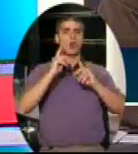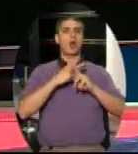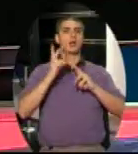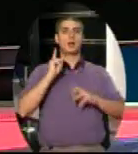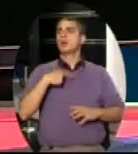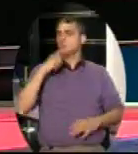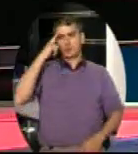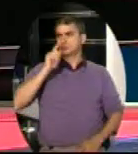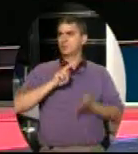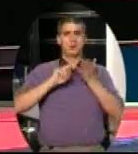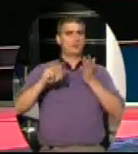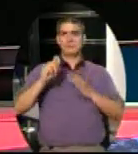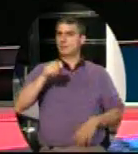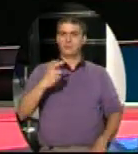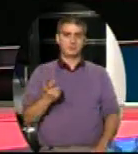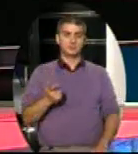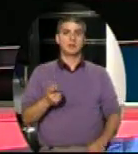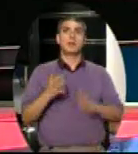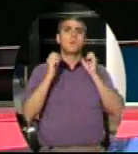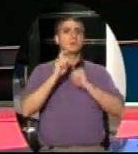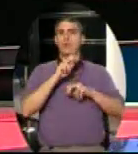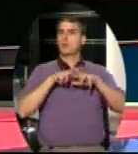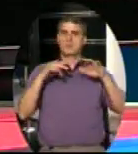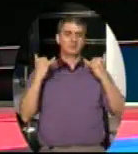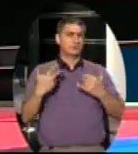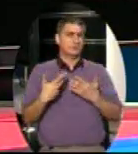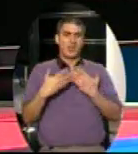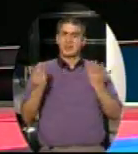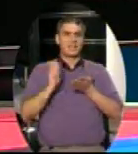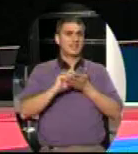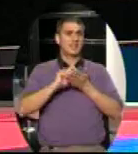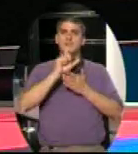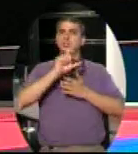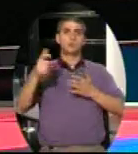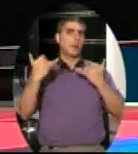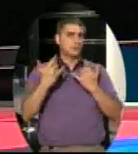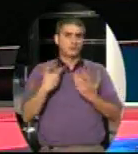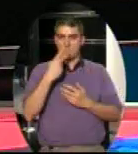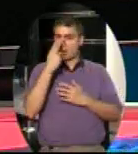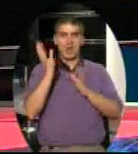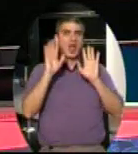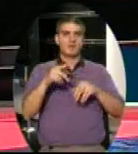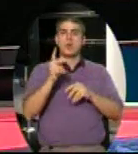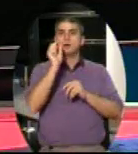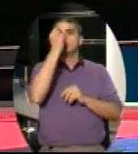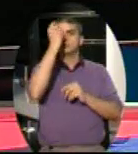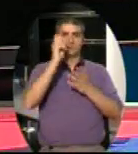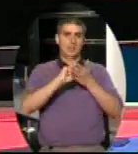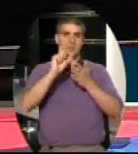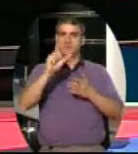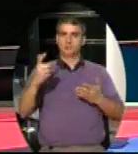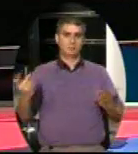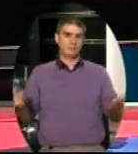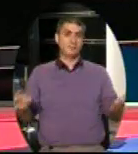שהוא צריך להתפטר מהכנסת. בטח לא במצב הזה, אין פה איזה כתב אישום, בשלב הזה אני לא רואה אפילו קצה קצה או של כתב